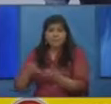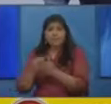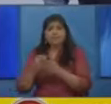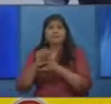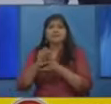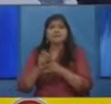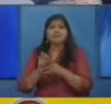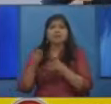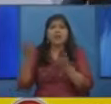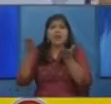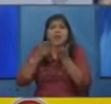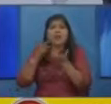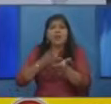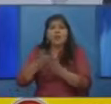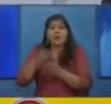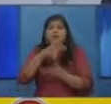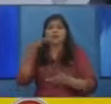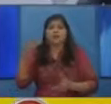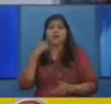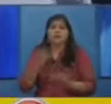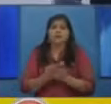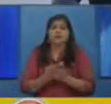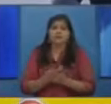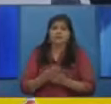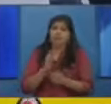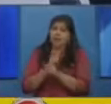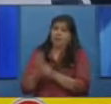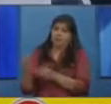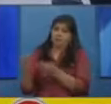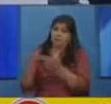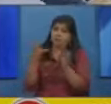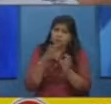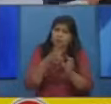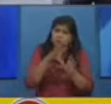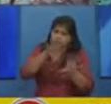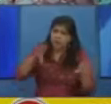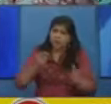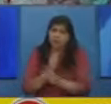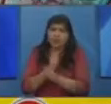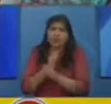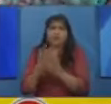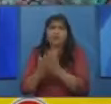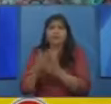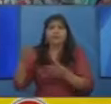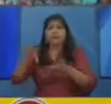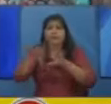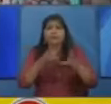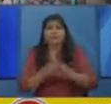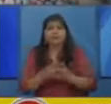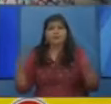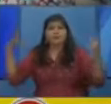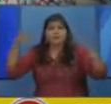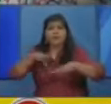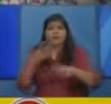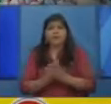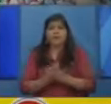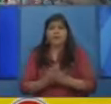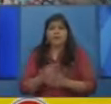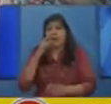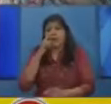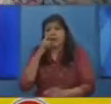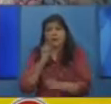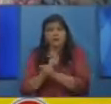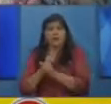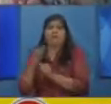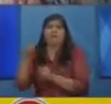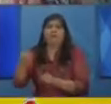की कई इकाइयां हैं जो रोजगार उपलब्ध करा रही है और इनमें काफी संख्या में महिलाएं काम